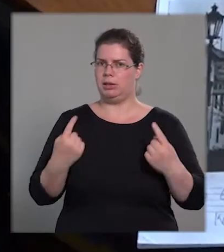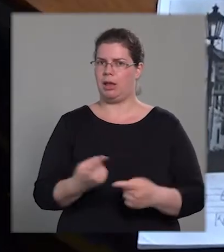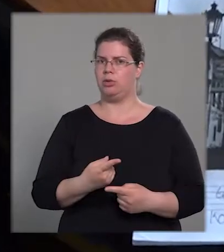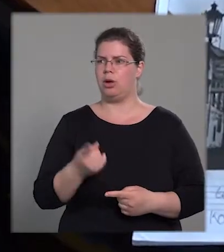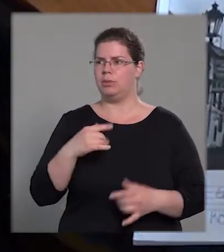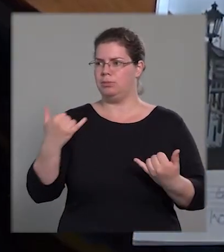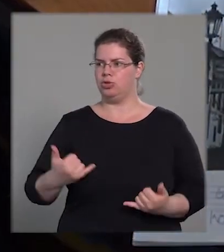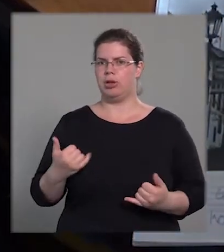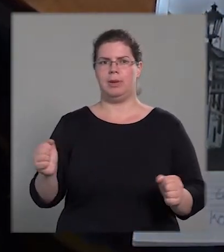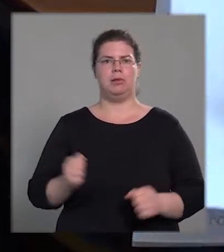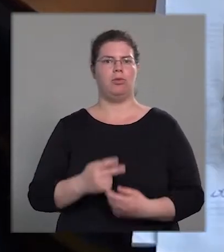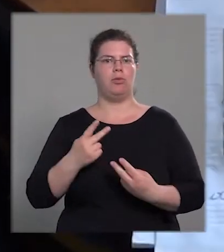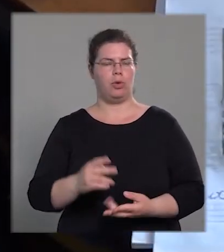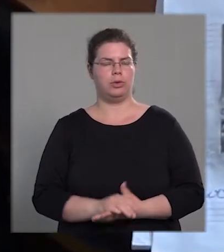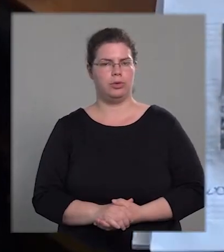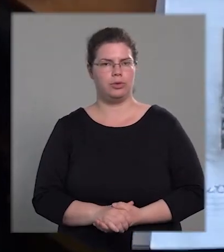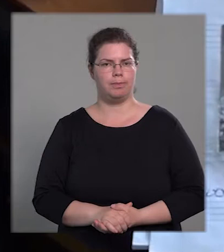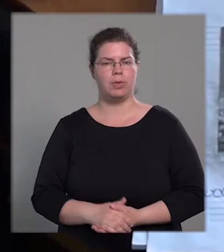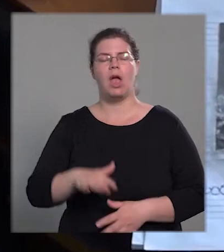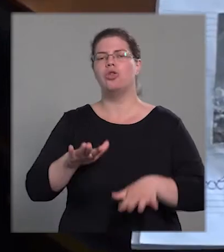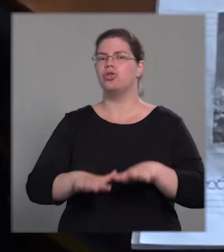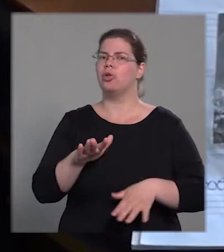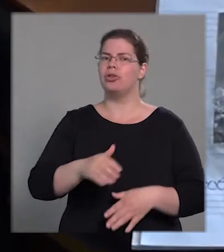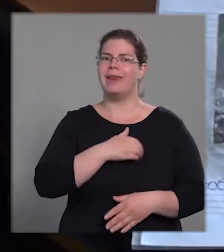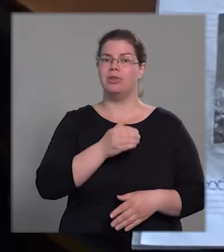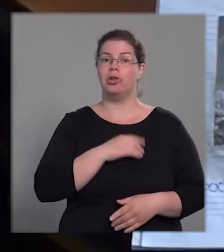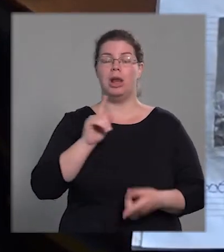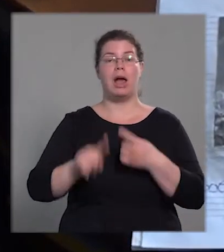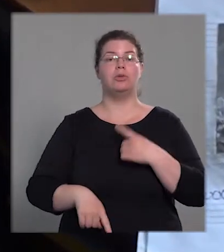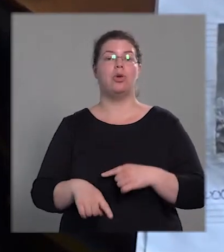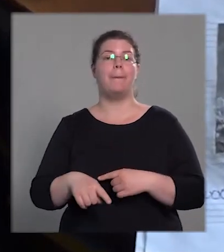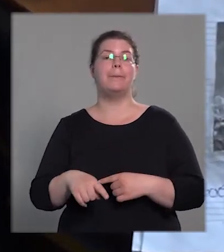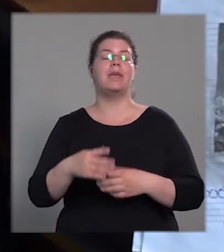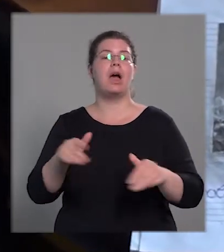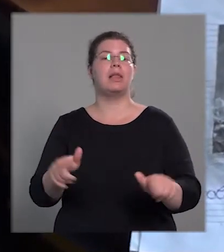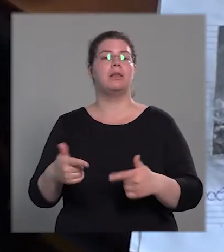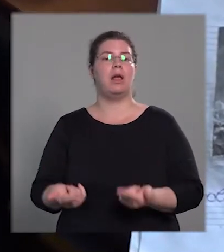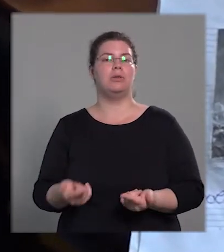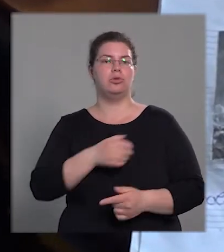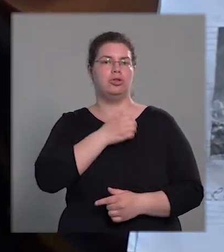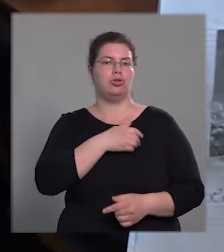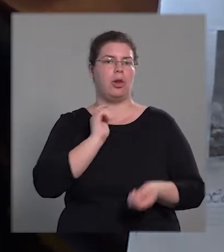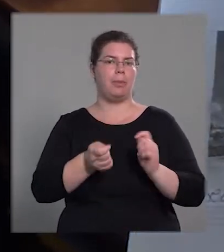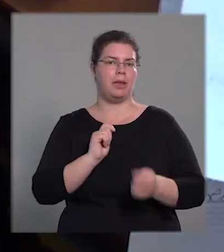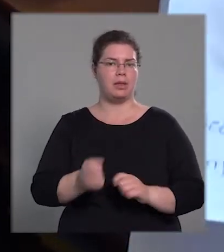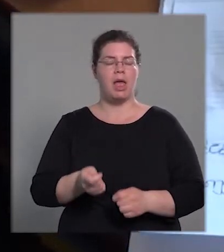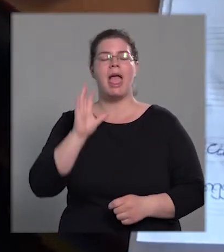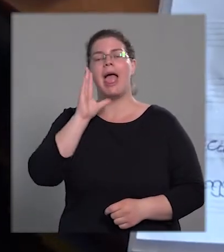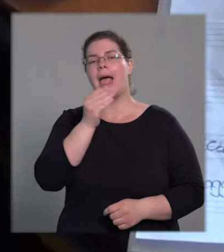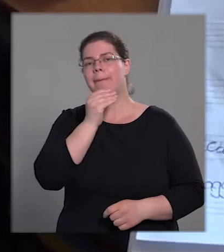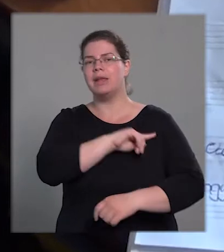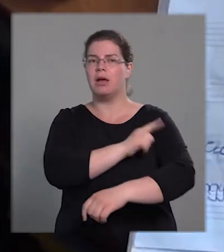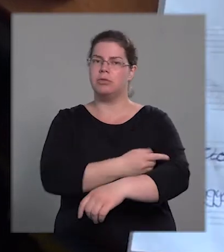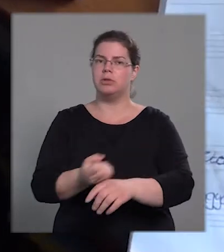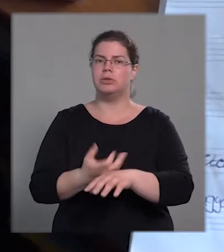mostanában nagyon fontos. A Soroksári iskola a legutóbbi Határtalanul pályázaton az emberi erőforrás támogatás kezelő